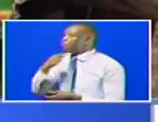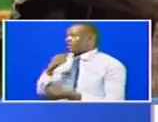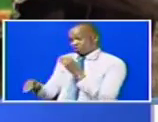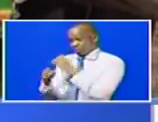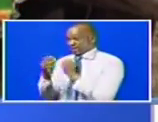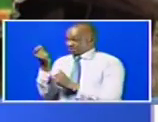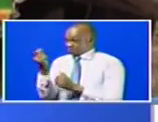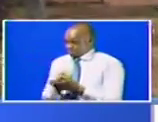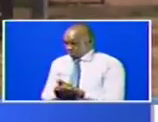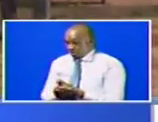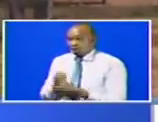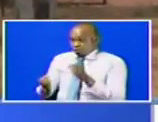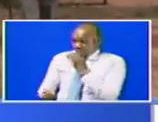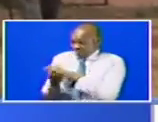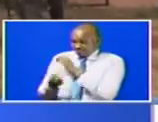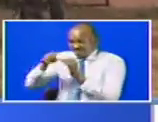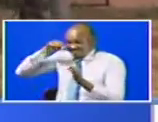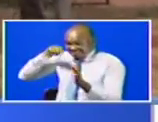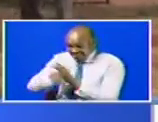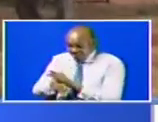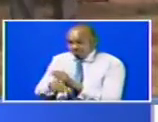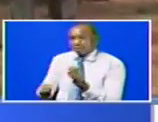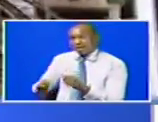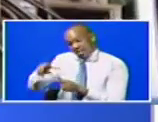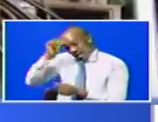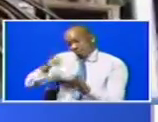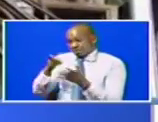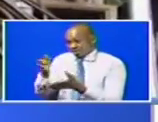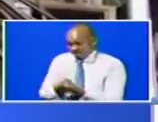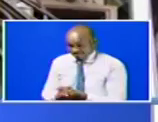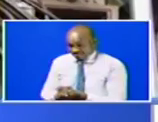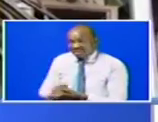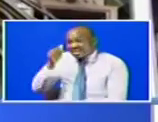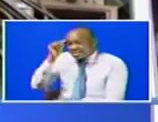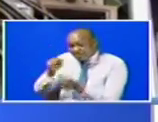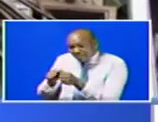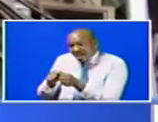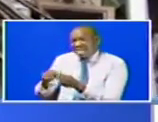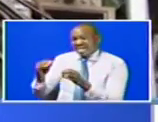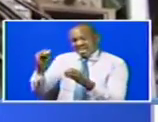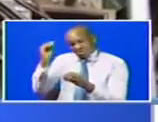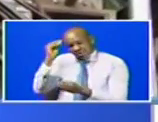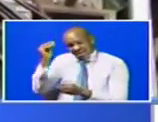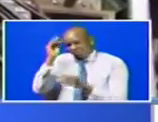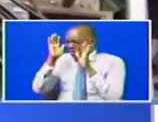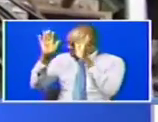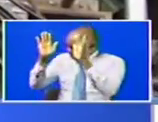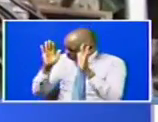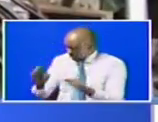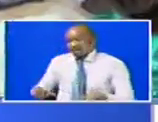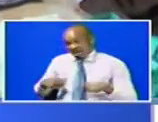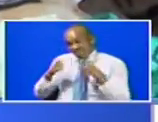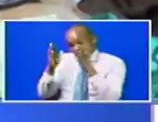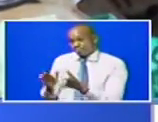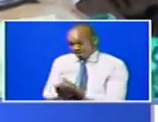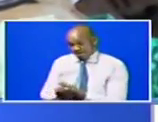kidogo, nikijaribu kuchanganua ni kipi cha ziada ambacho tunajifunza. Kumbuka kwamba kitu cha kwanza, masomo ipo na umuhimu mkubwa sana katika maisha ya binadamu,